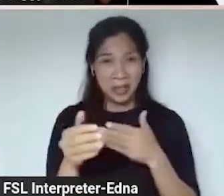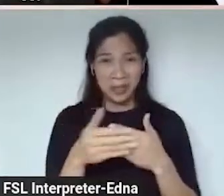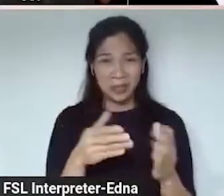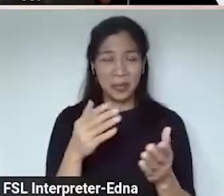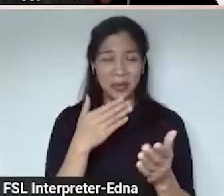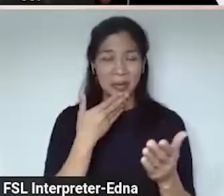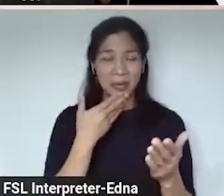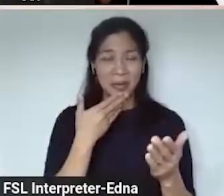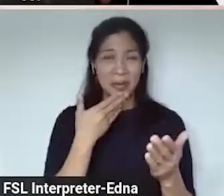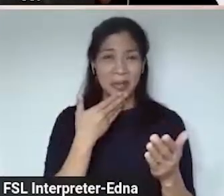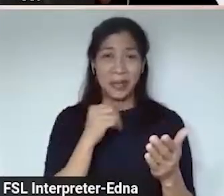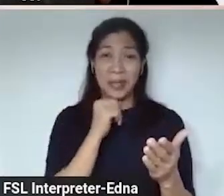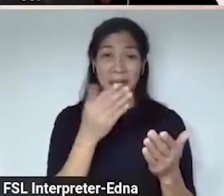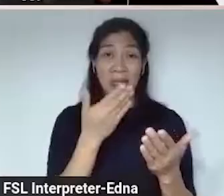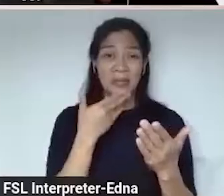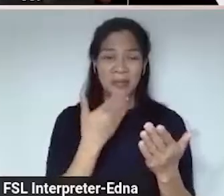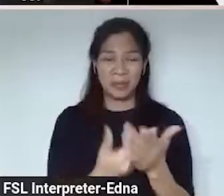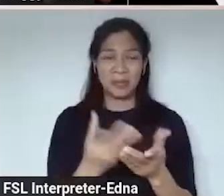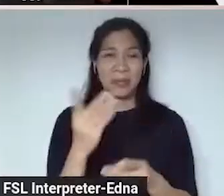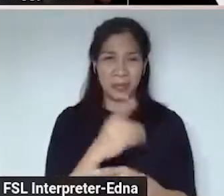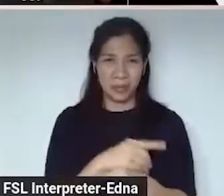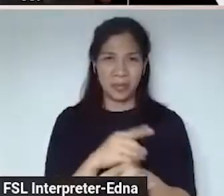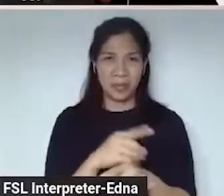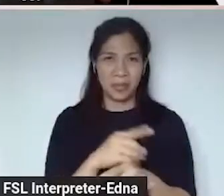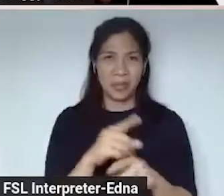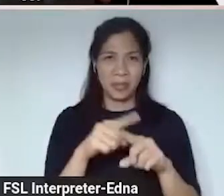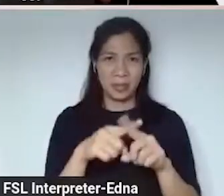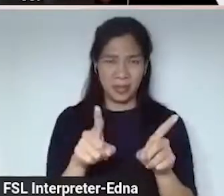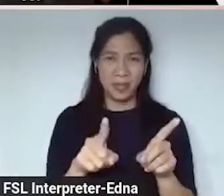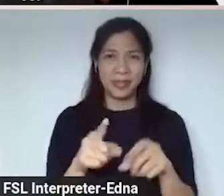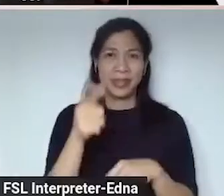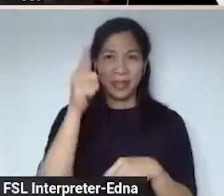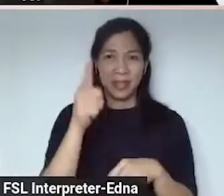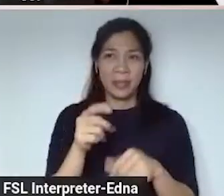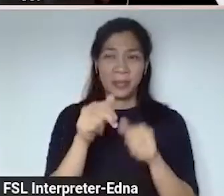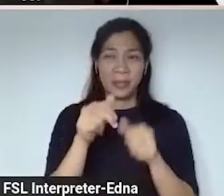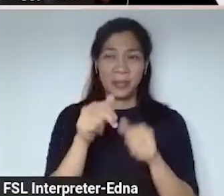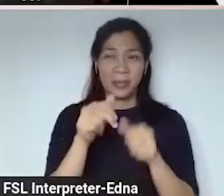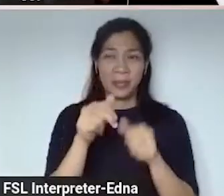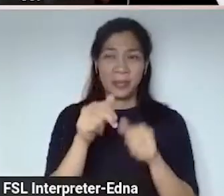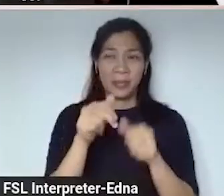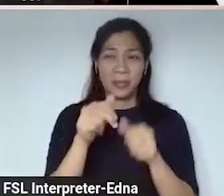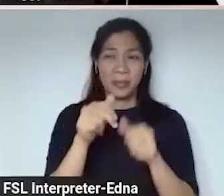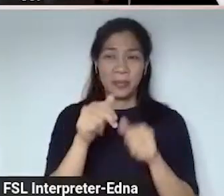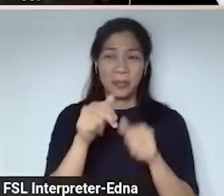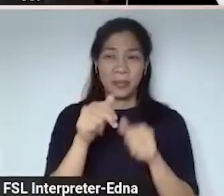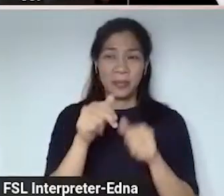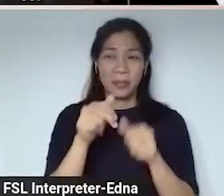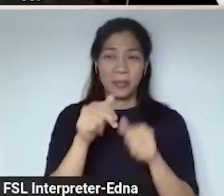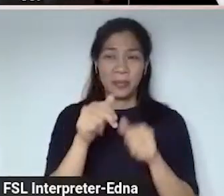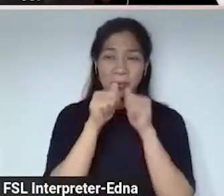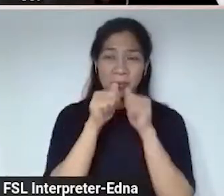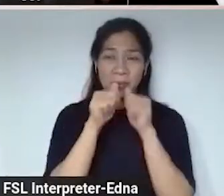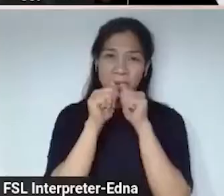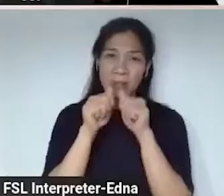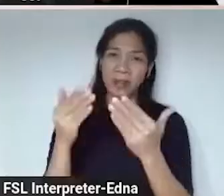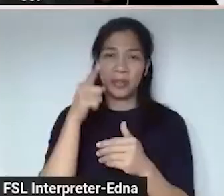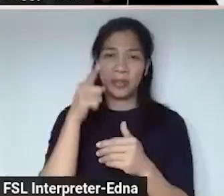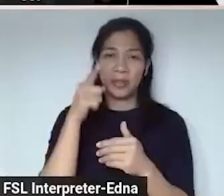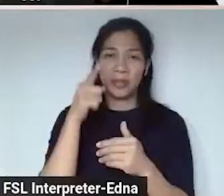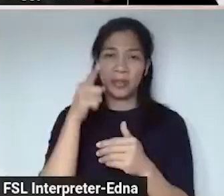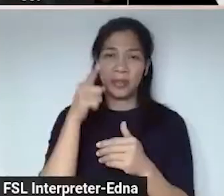to continue the things that you have to do in life. Kaya, basta